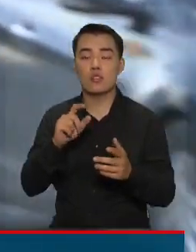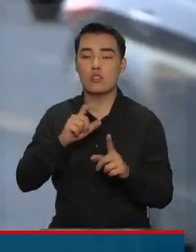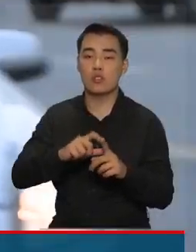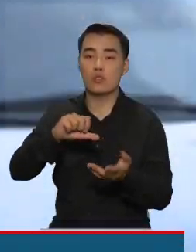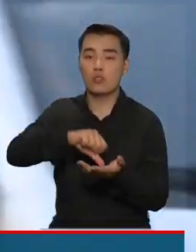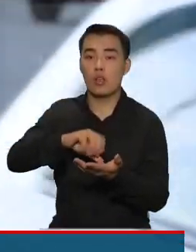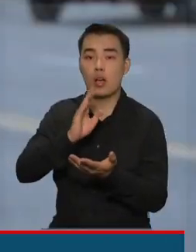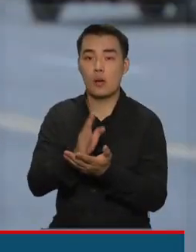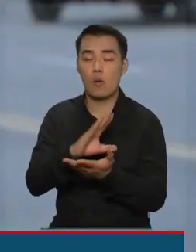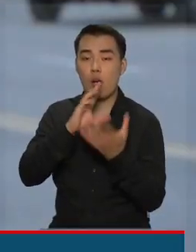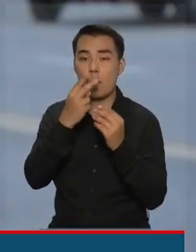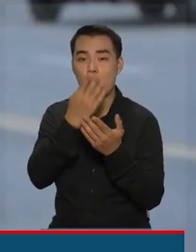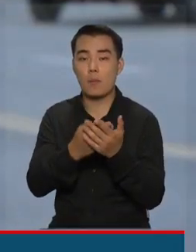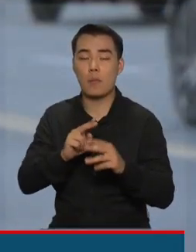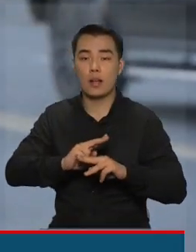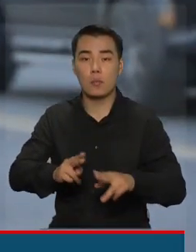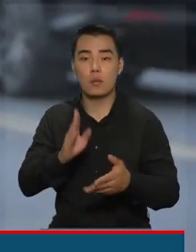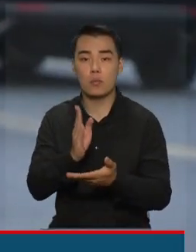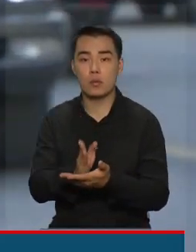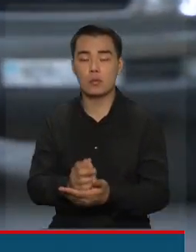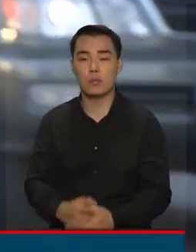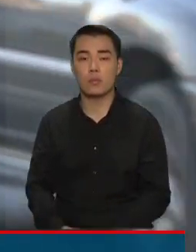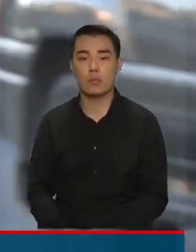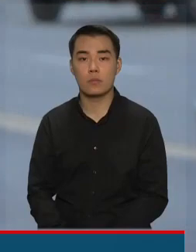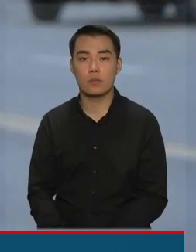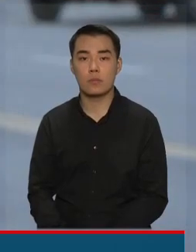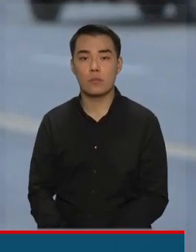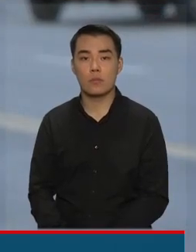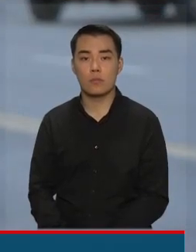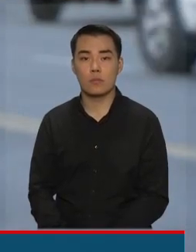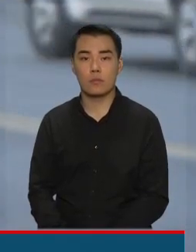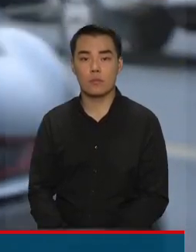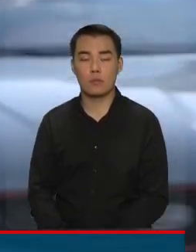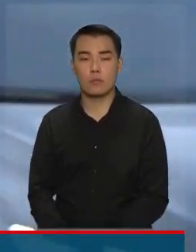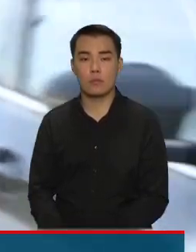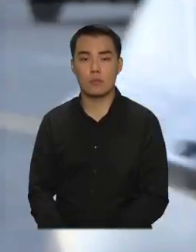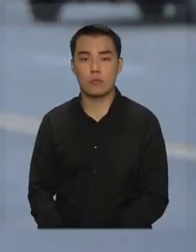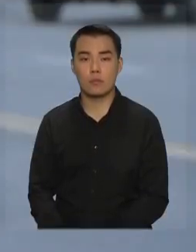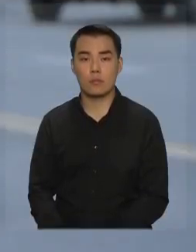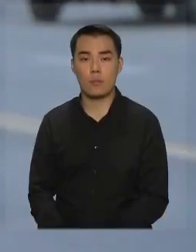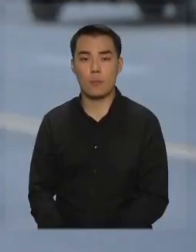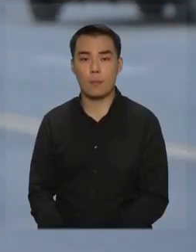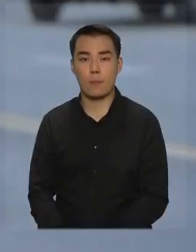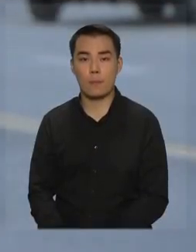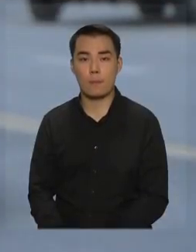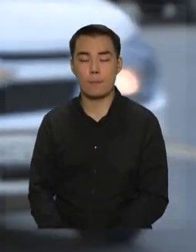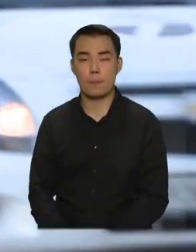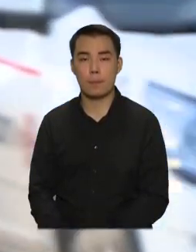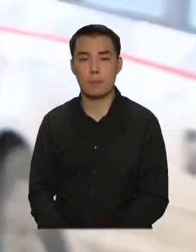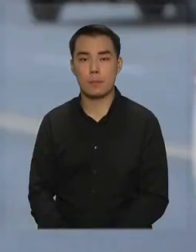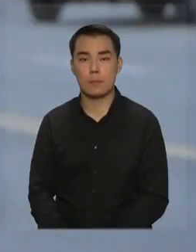Кабмина, так и самими парламентариями. Бахтияр Даркеев, Наурыз Базаров, Турген Бисимбаев, Рамбек Бегужаев, Жибек Жалаев.